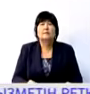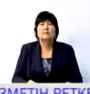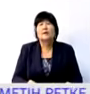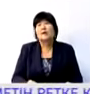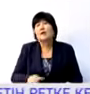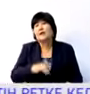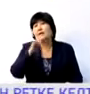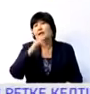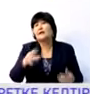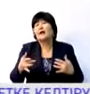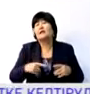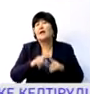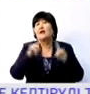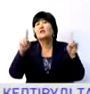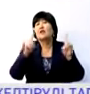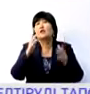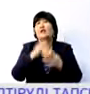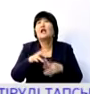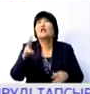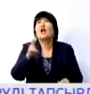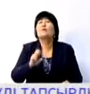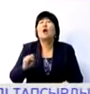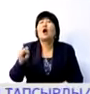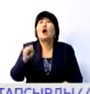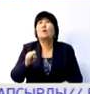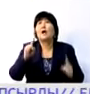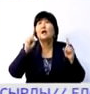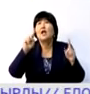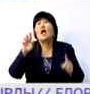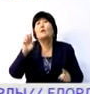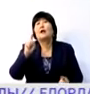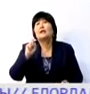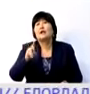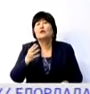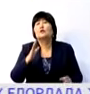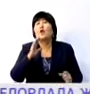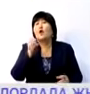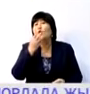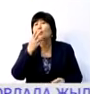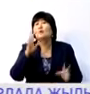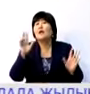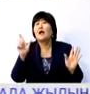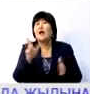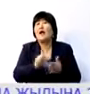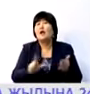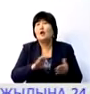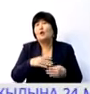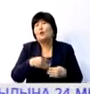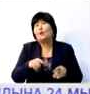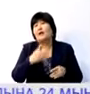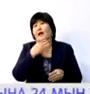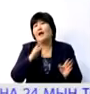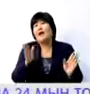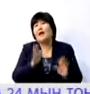Кезінде Қазақ эстрадасының жарық жұлдызына айналған Нәби Аймұратты танымал еткен Батырханның осы Гүлімсің әні болатын. Өкінішке қарай әсем